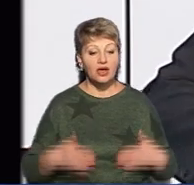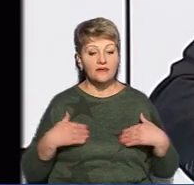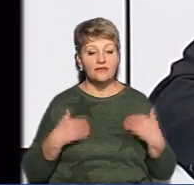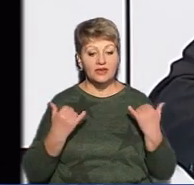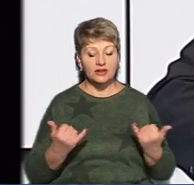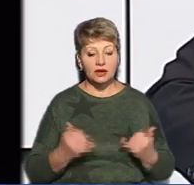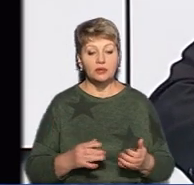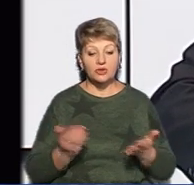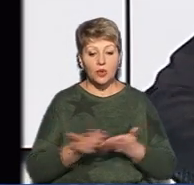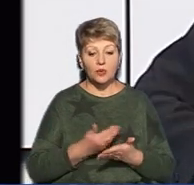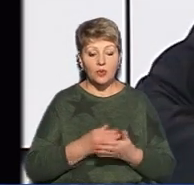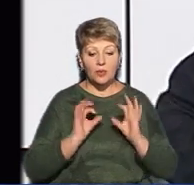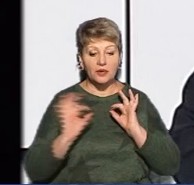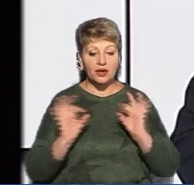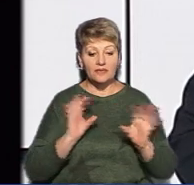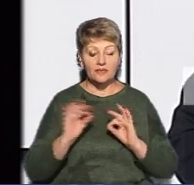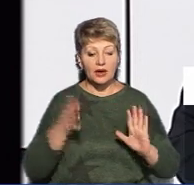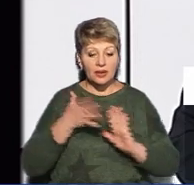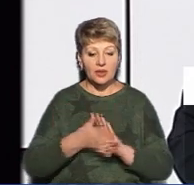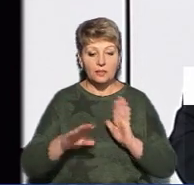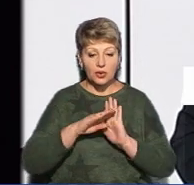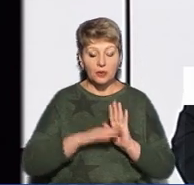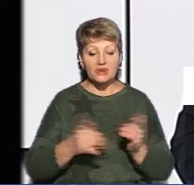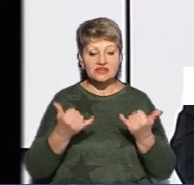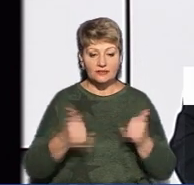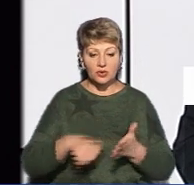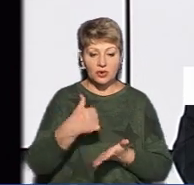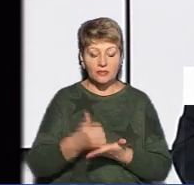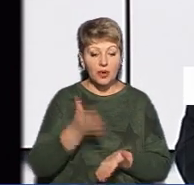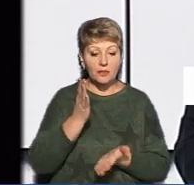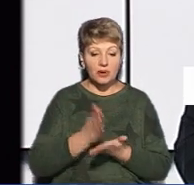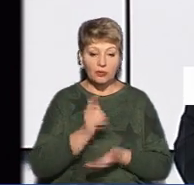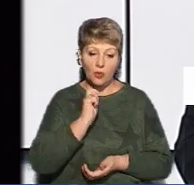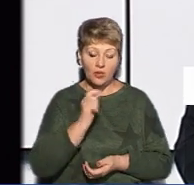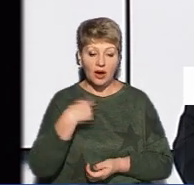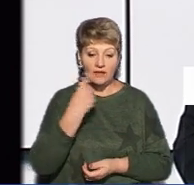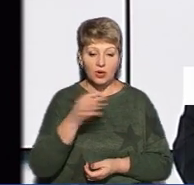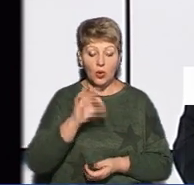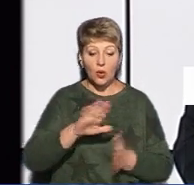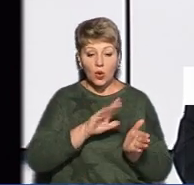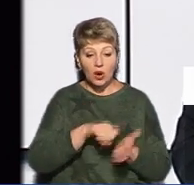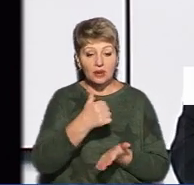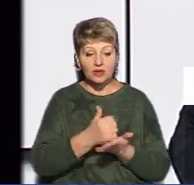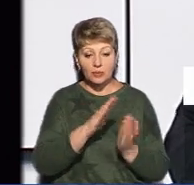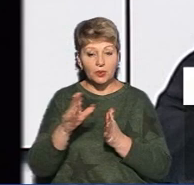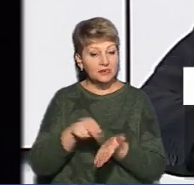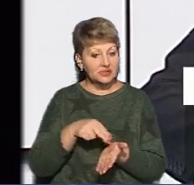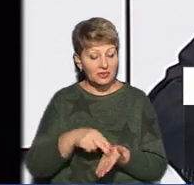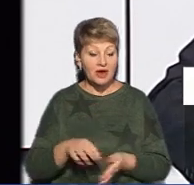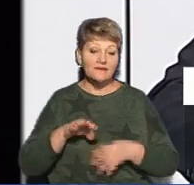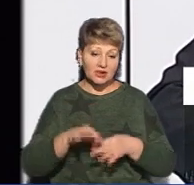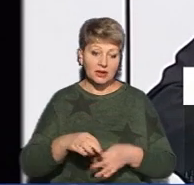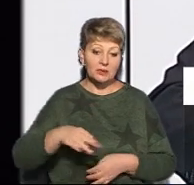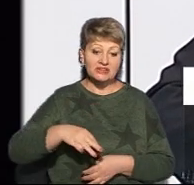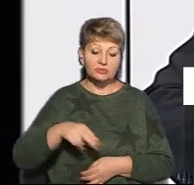Вітаю. На Суспільному інформаційно-аналітична програма «Сьогодні головне». В прямому етері говоритимемо про головні події Черкащини. Я Максим